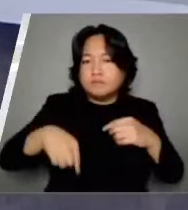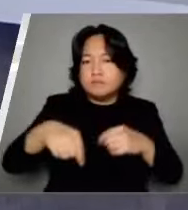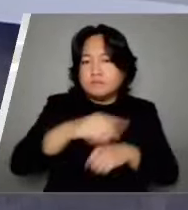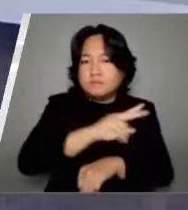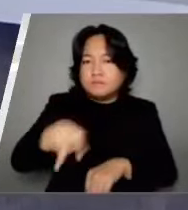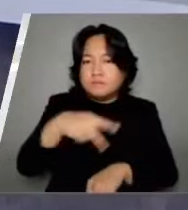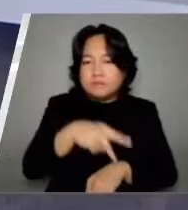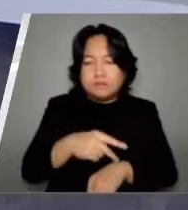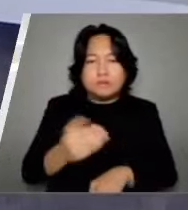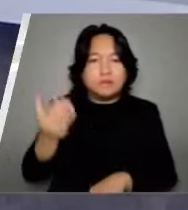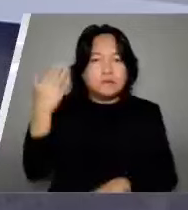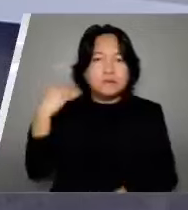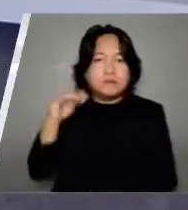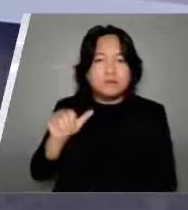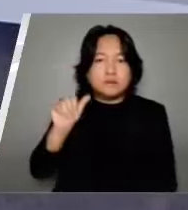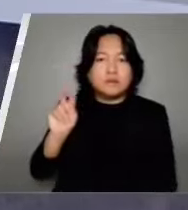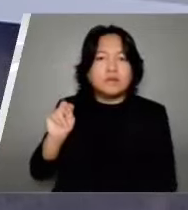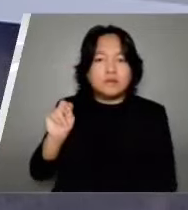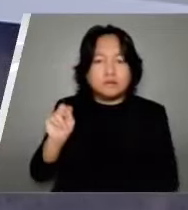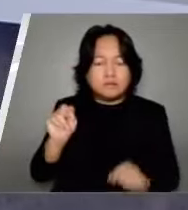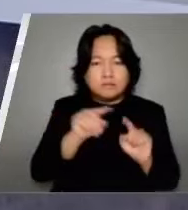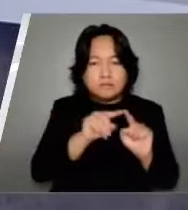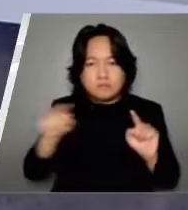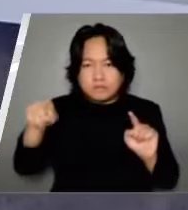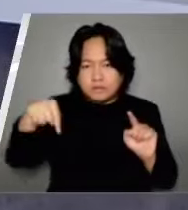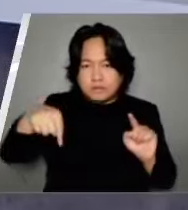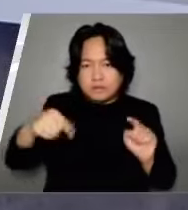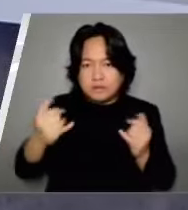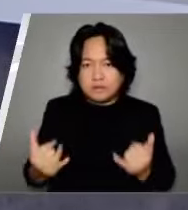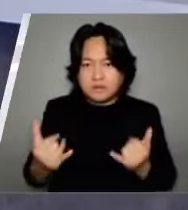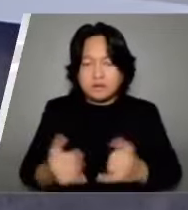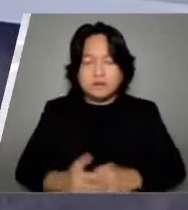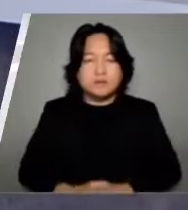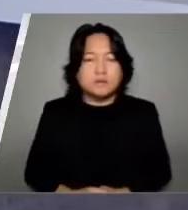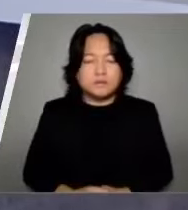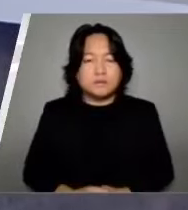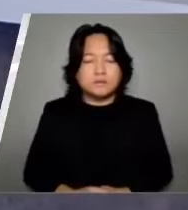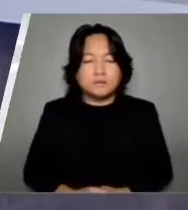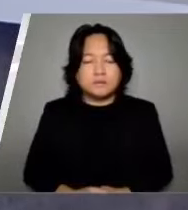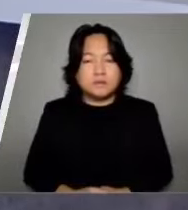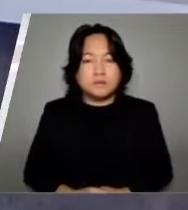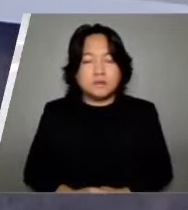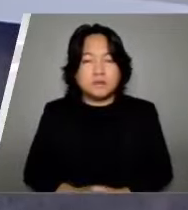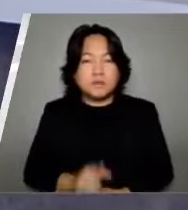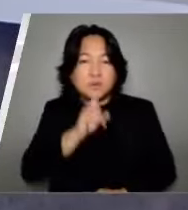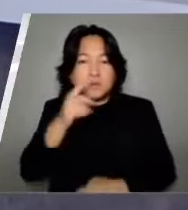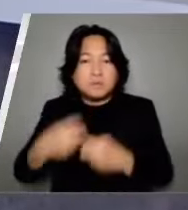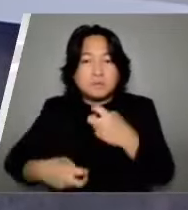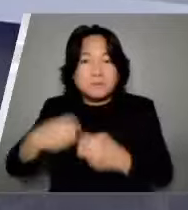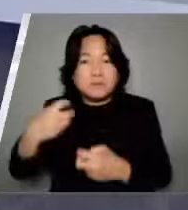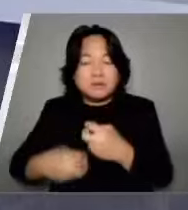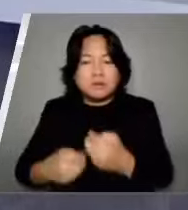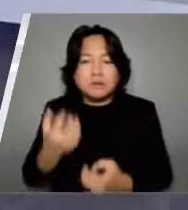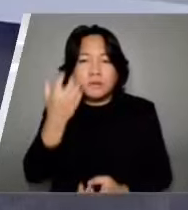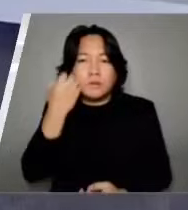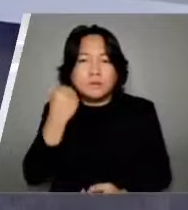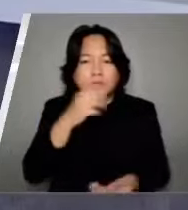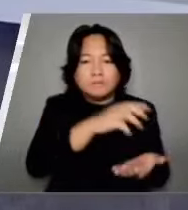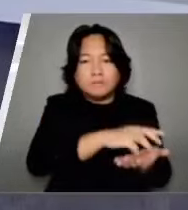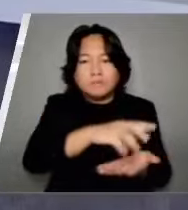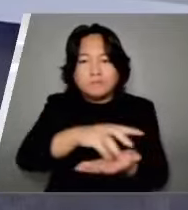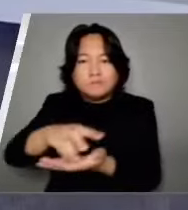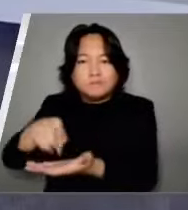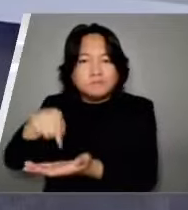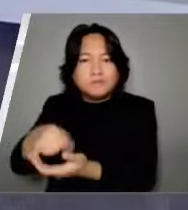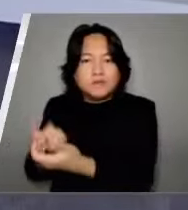parehong panahon ng 2023. Sa gitna nito, problema pa rin ang kakulangan ng fire trucks at fire station sa mahigit 100